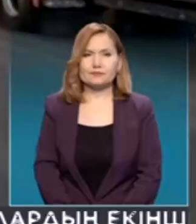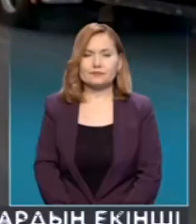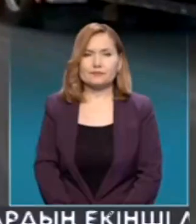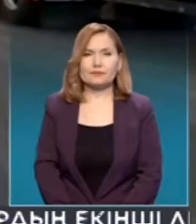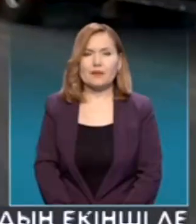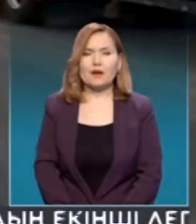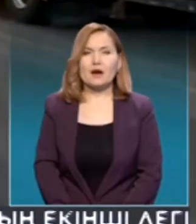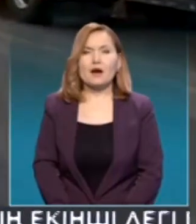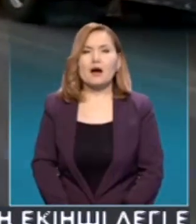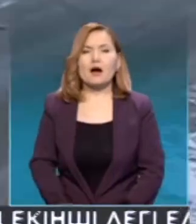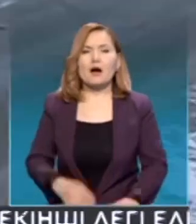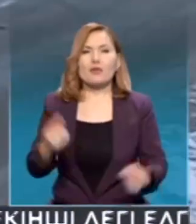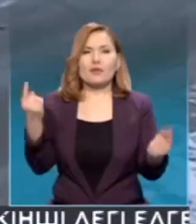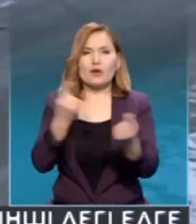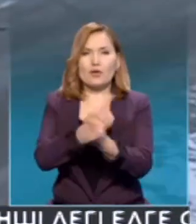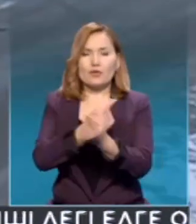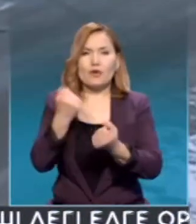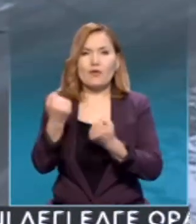департамент